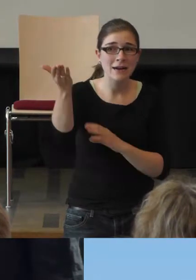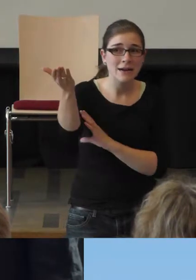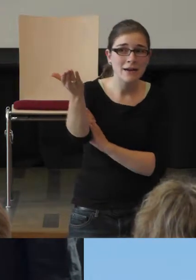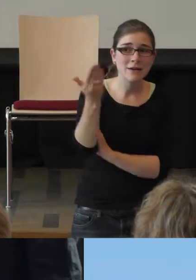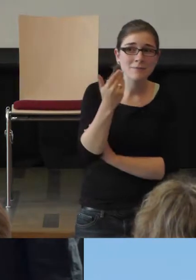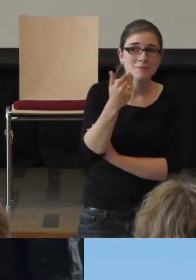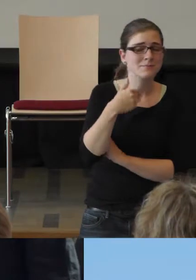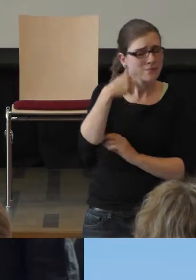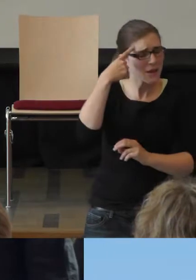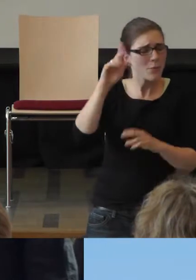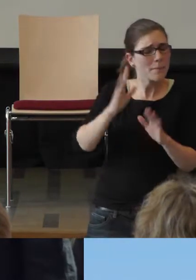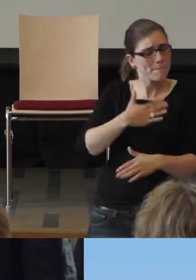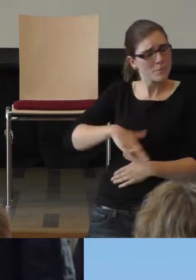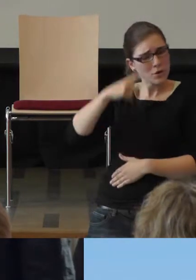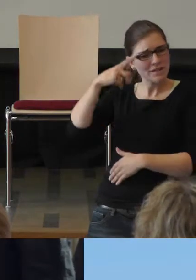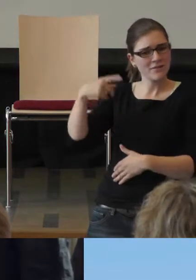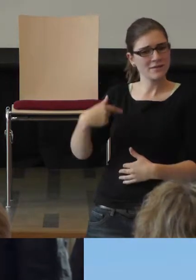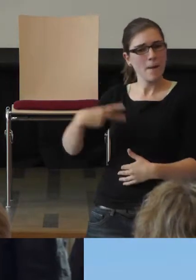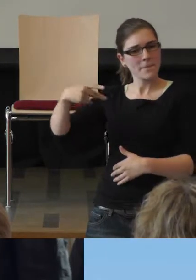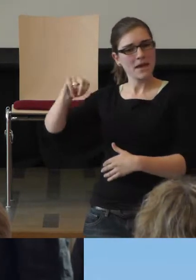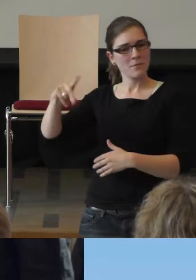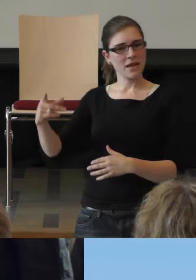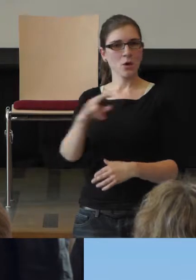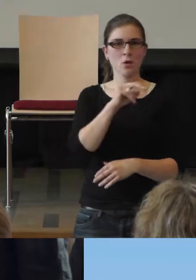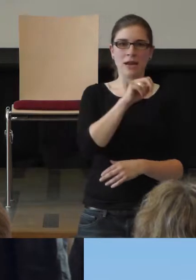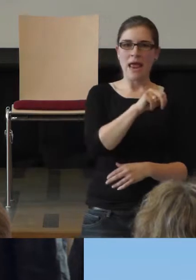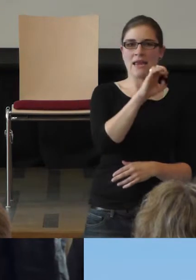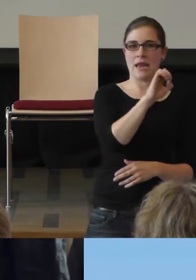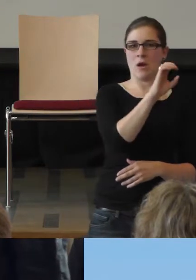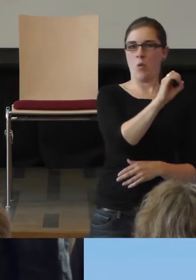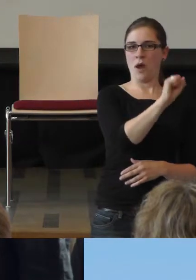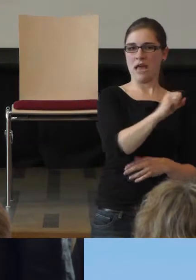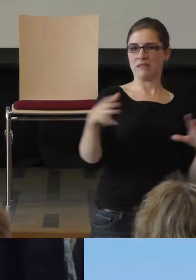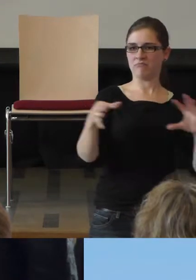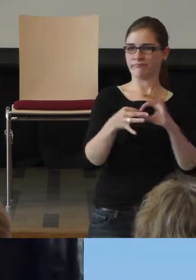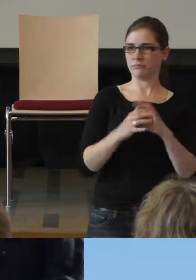inwieweit das ineinander zahnt weil die Symptome sind ja bei mir zumindest die gleichen